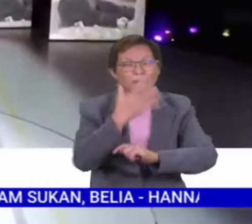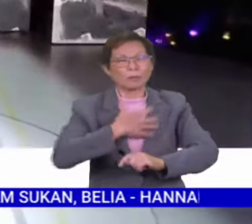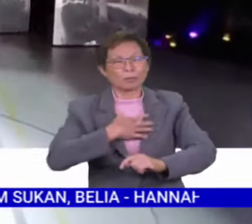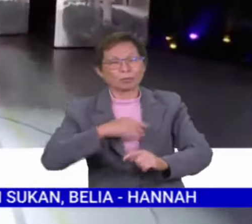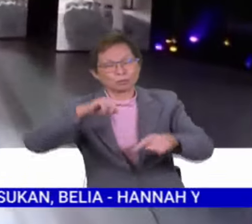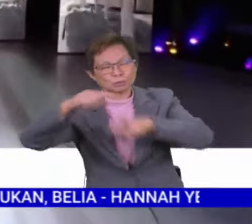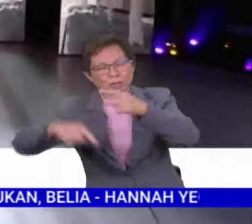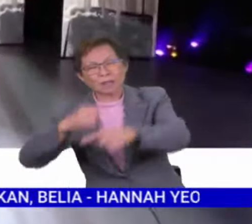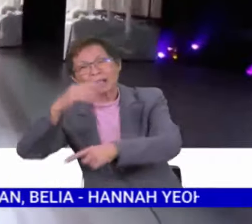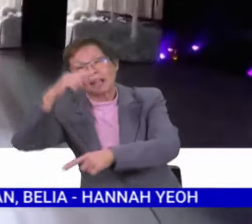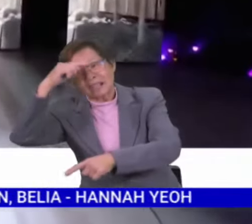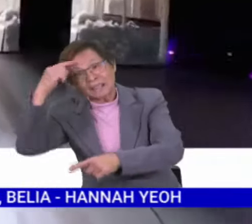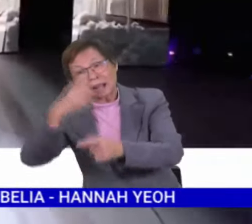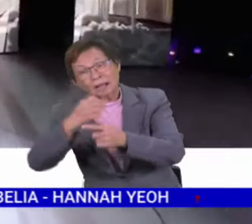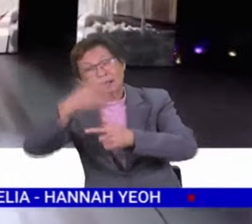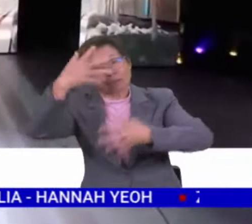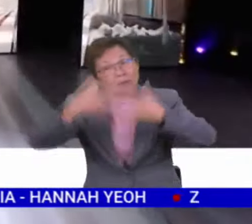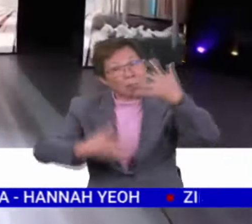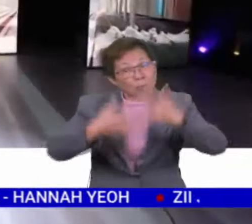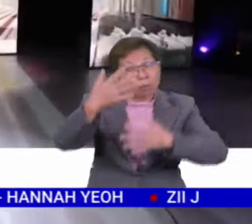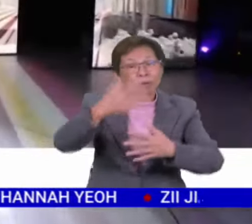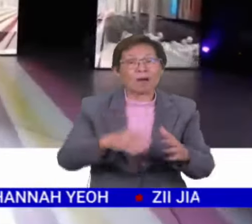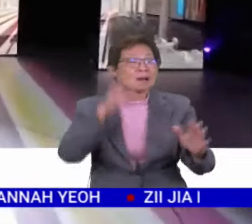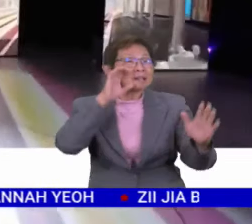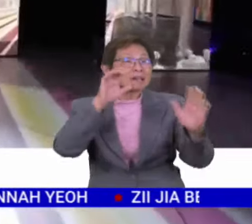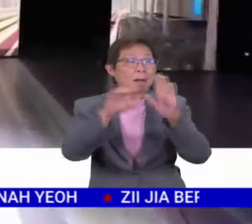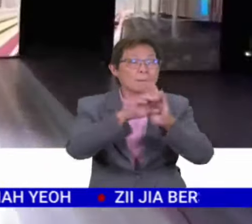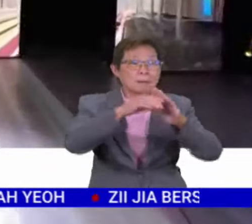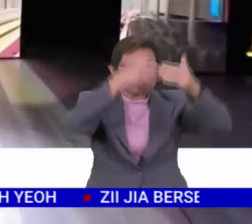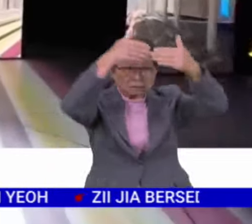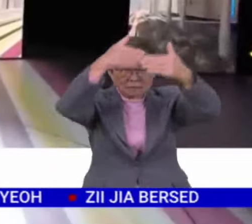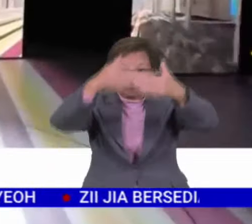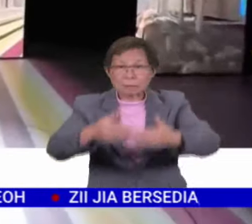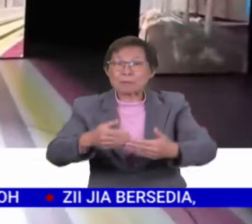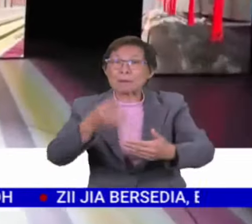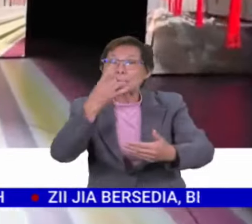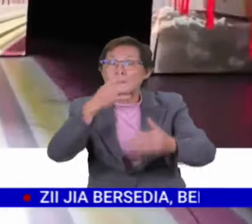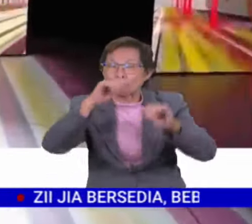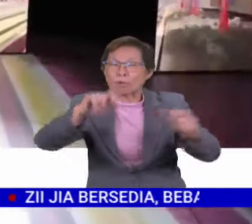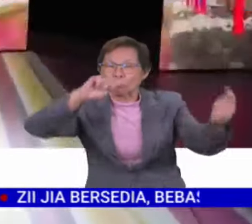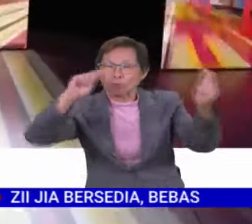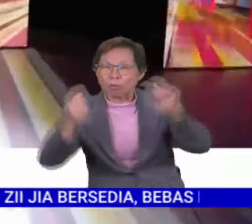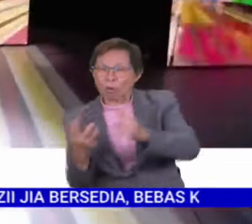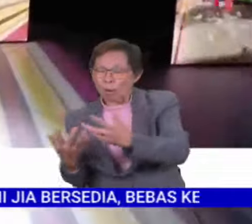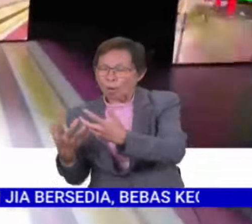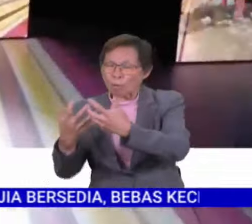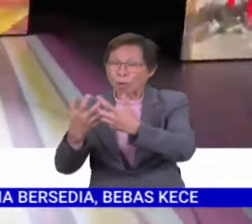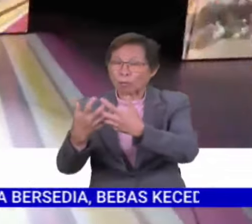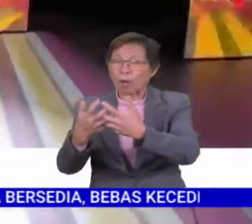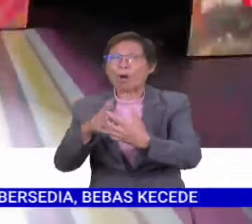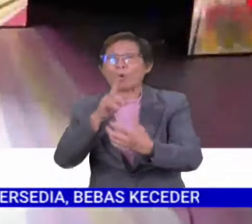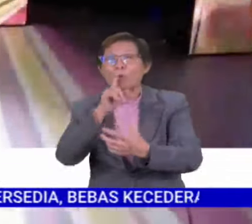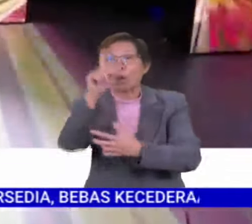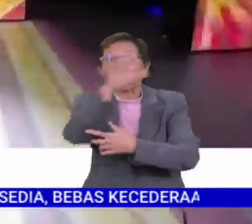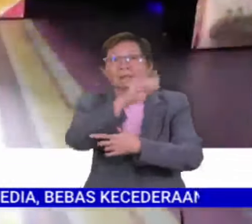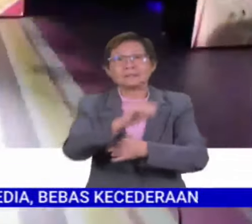putih kepada hitam serta kelabu. Selain itu, imej pada cermin hadapan mampu diubah menggabungkan dunia nyata dan